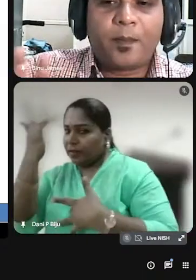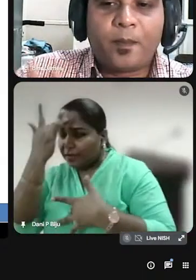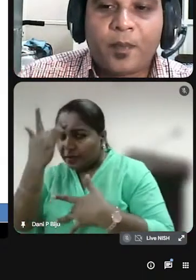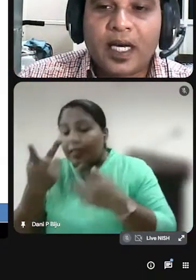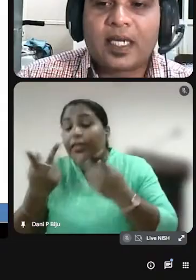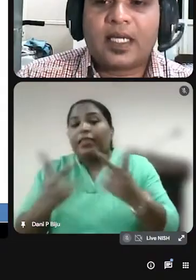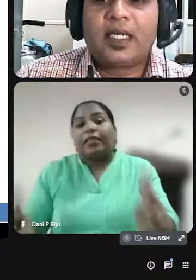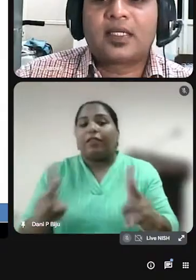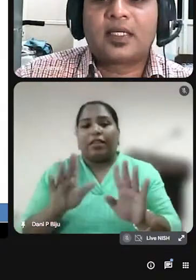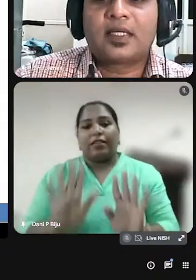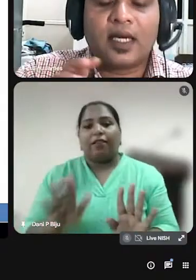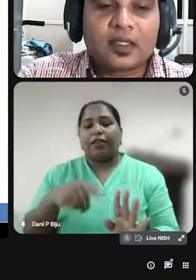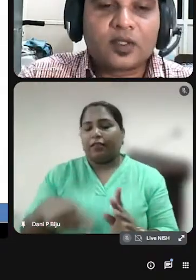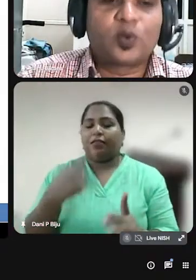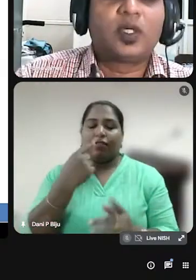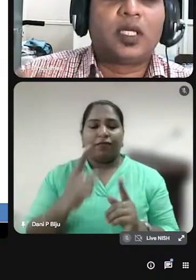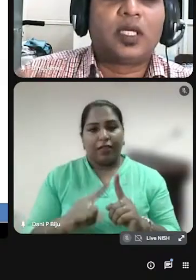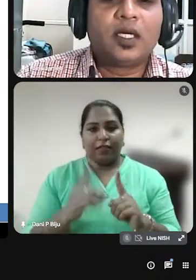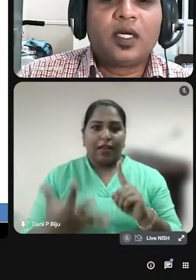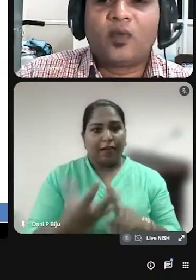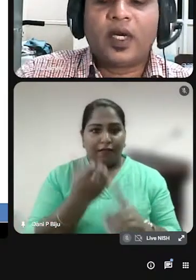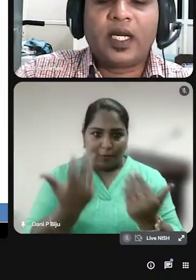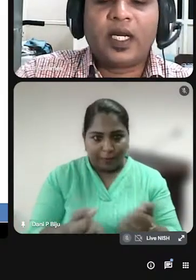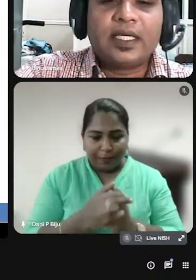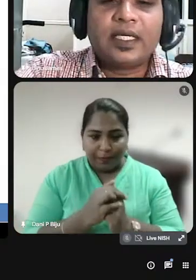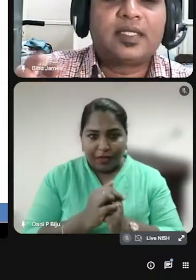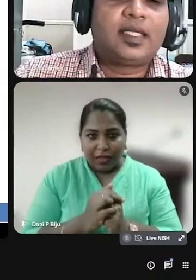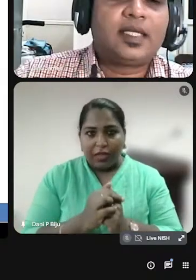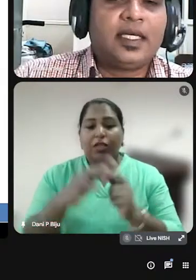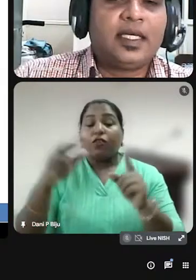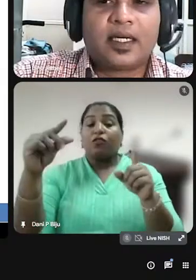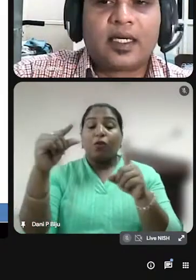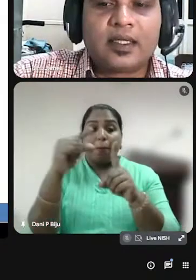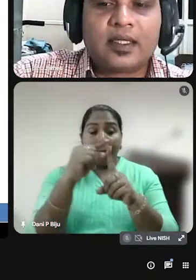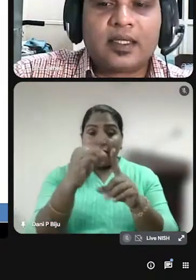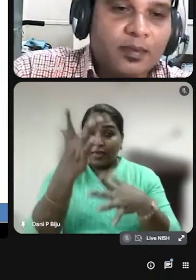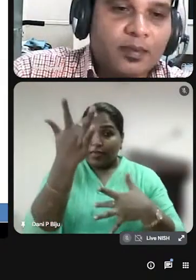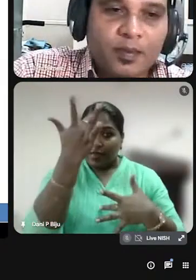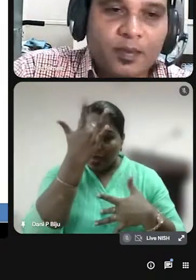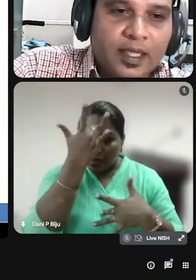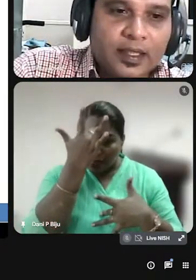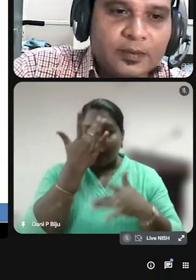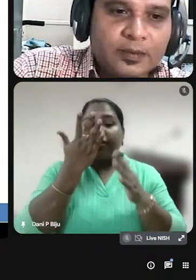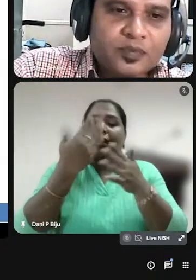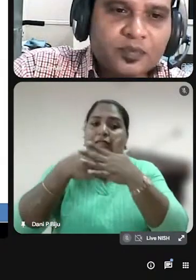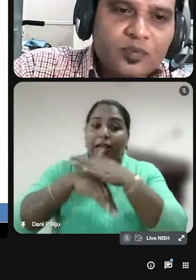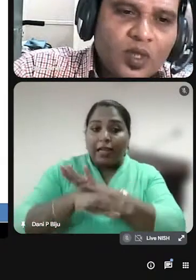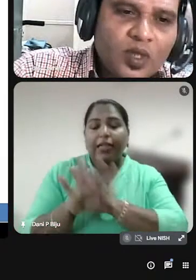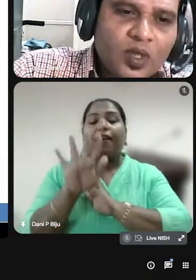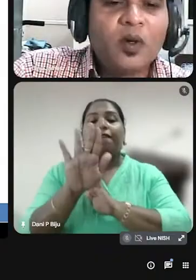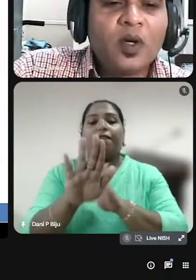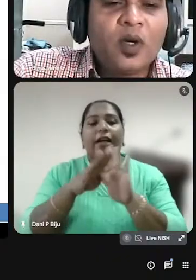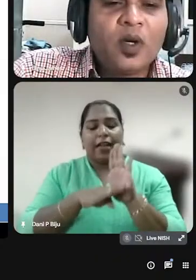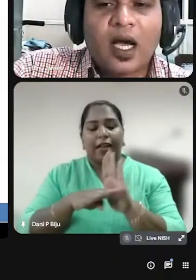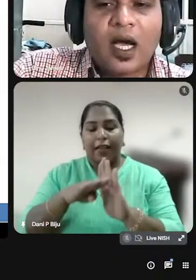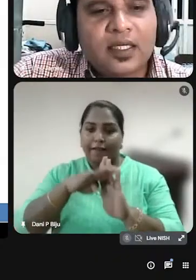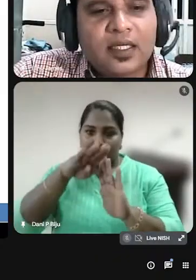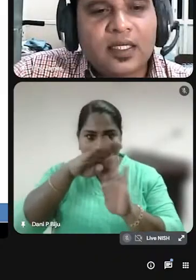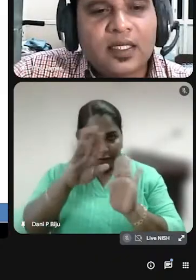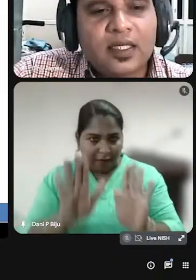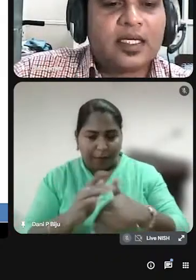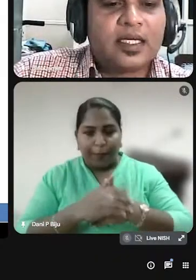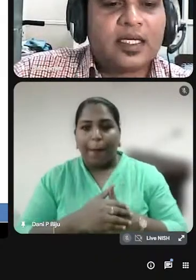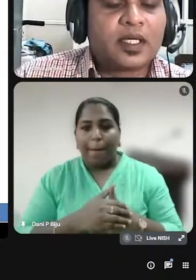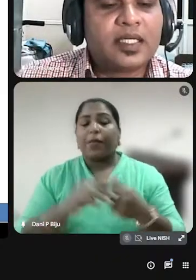അപ്പൊ പാർക്കിൻസൺസ് അസുഖത്തിന് വരുന്ന 5 സ്റ്റേജുകളാണ് നമ്മളിപ്പോ പറയുന്നത്. അപ്പോ